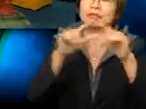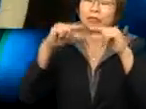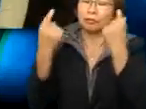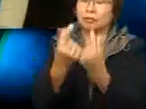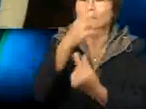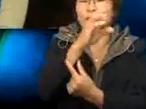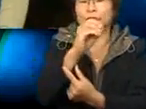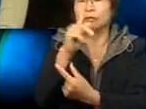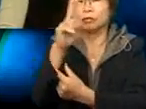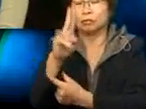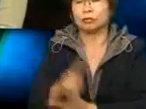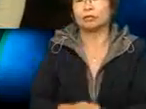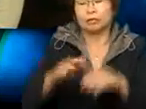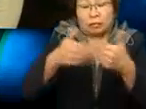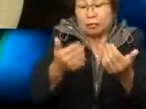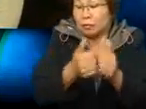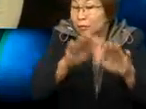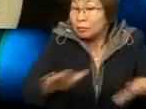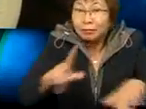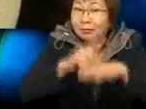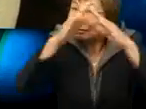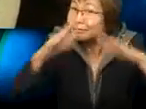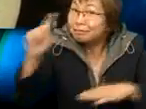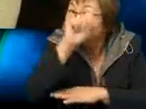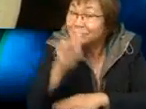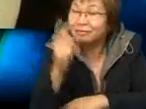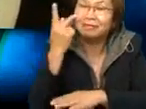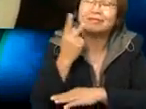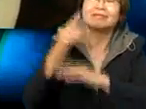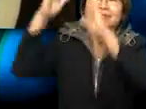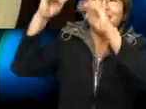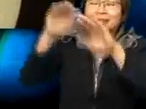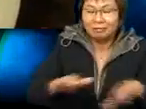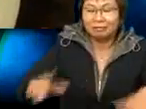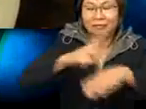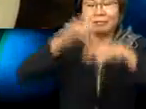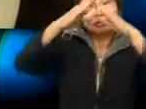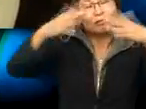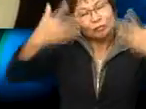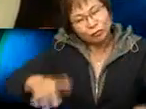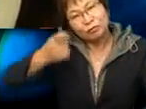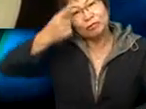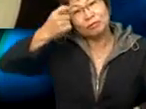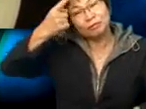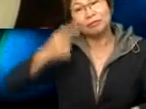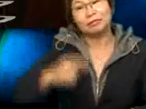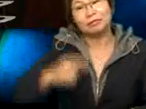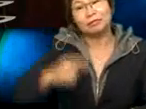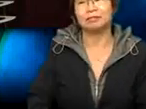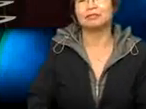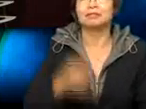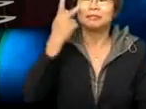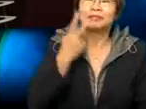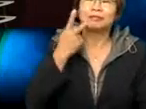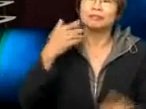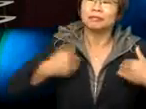upaya. Bagaimana pula dengan adik-adik di rumah? Kak Ati harap adik-adik di rumah pun sudah memahaminya.